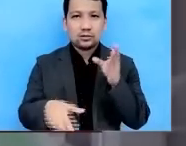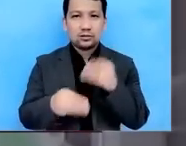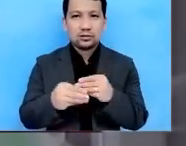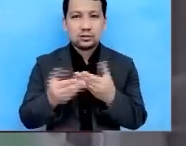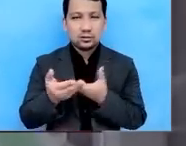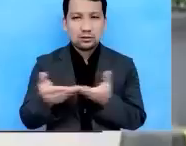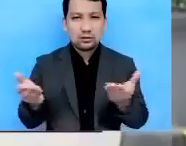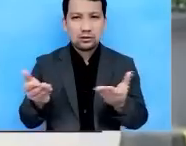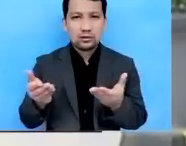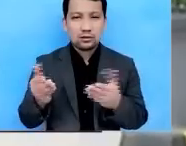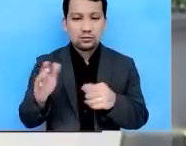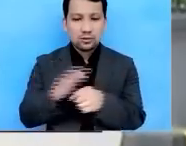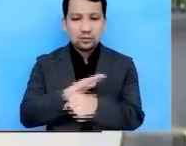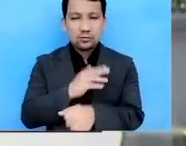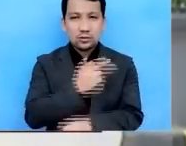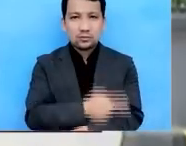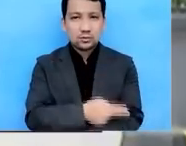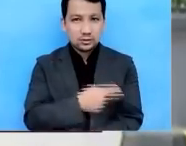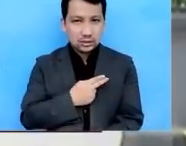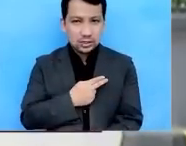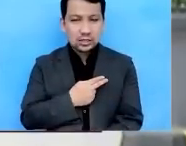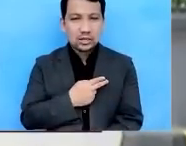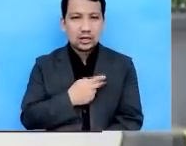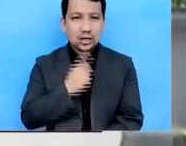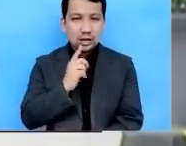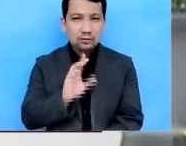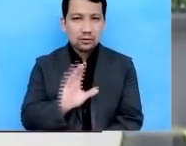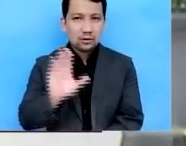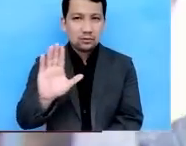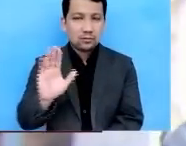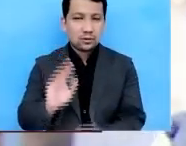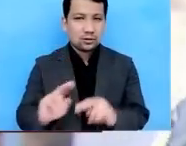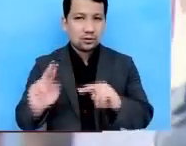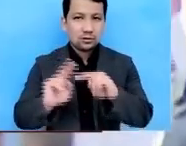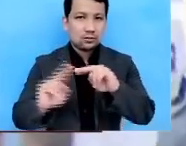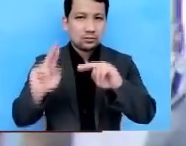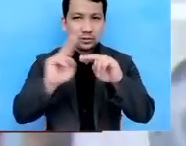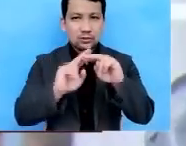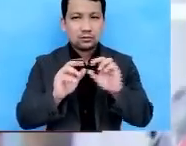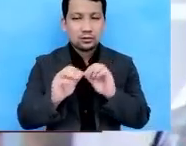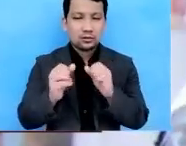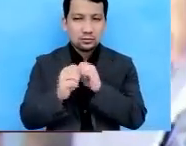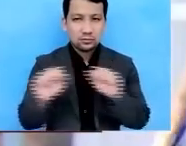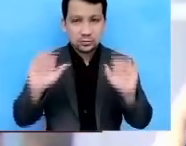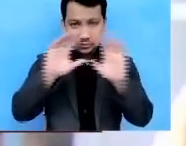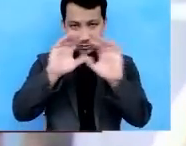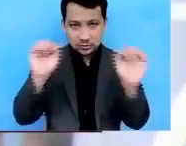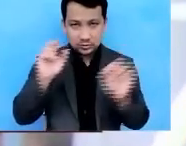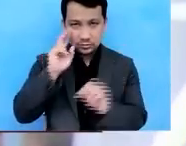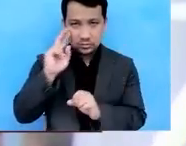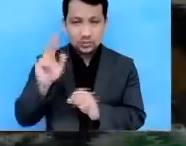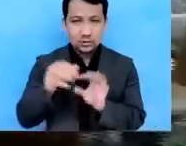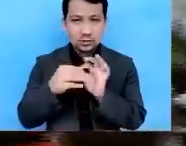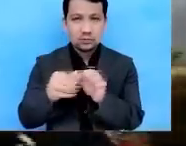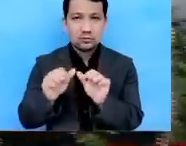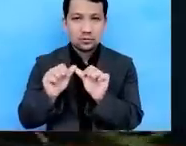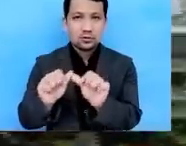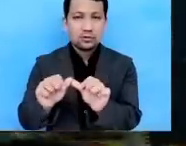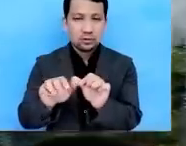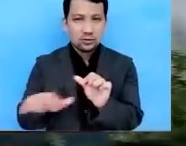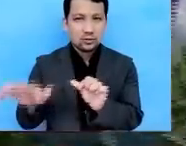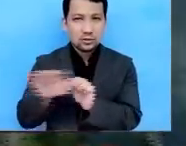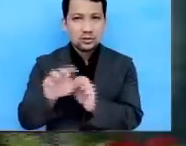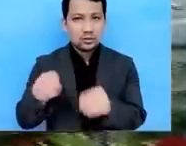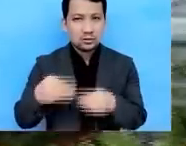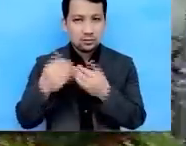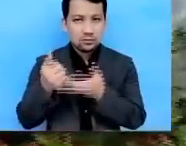na napupuno ang mga ospital. Sa gitna rin ng pag-akyat ng active cases, siniguro ni Pangulong Bongbong Marcos na patuloy pa rin mag-aabot ng